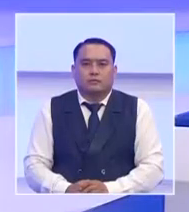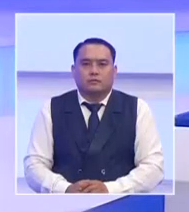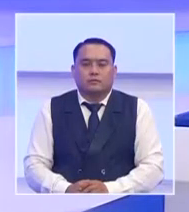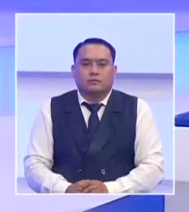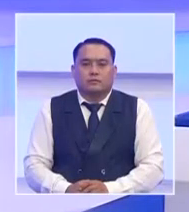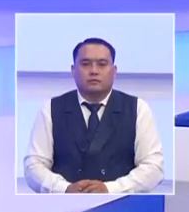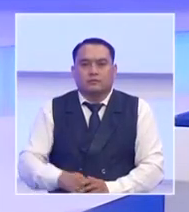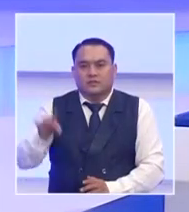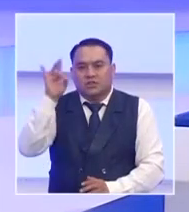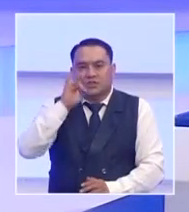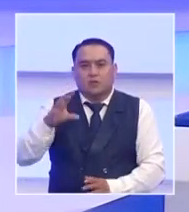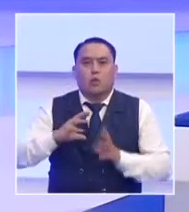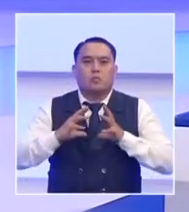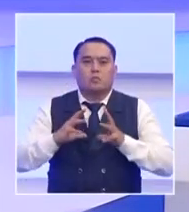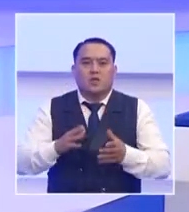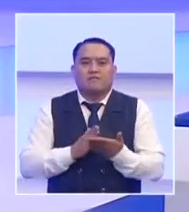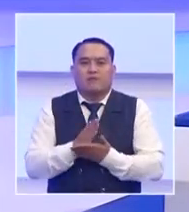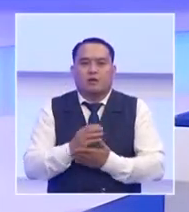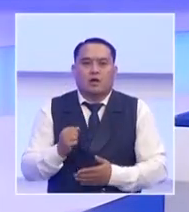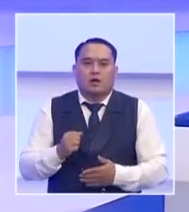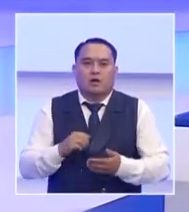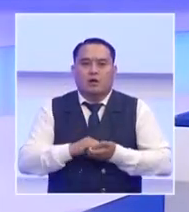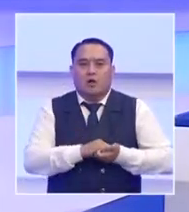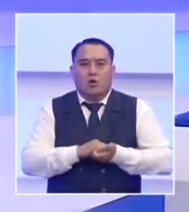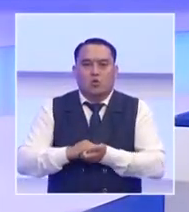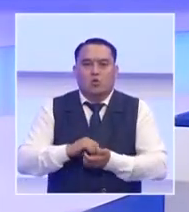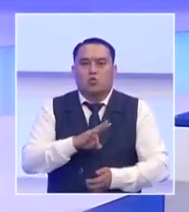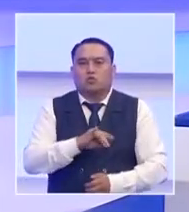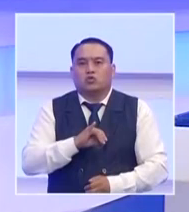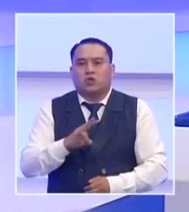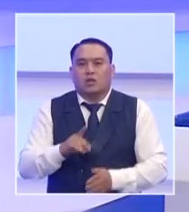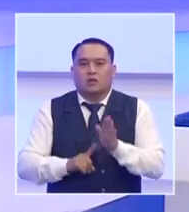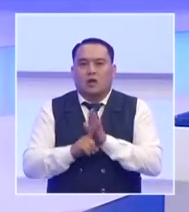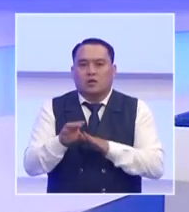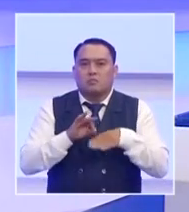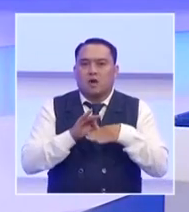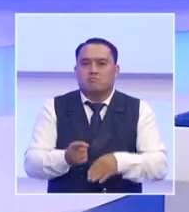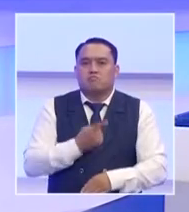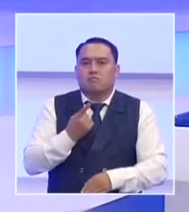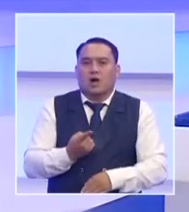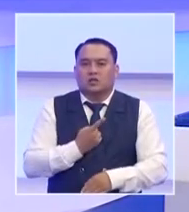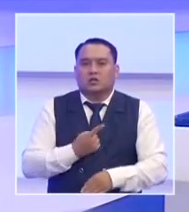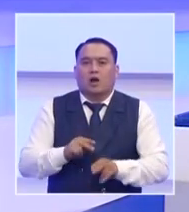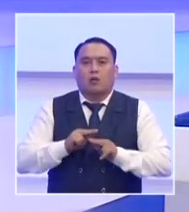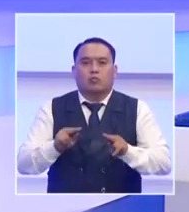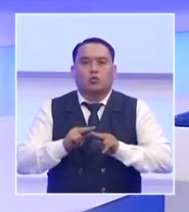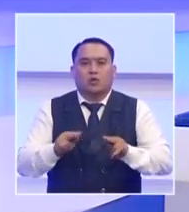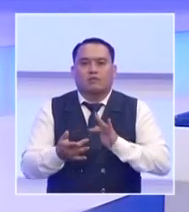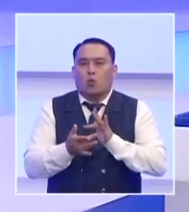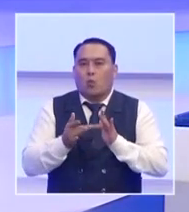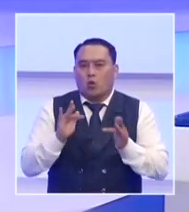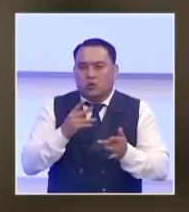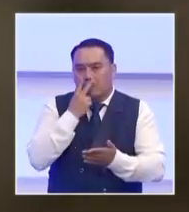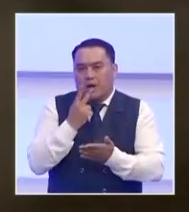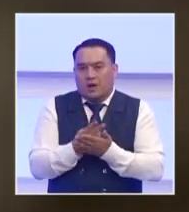чемпион мира среди ветеранов по греко-римской борьбе но джаныбек of начал проводить мастер-классы но наверх в онлайн-режиме